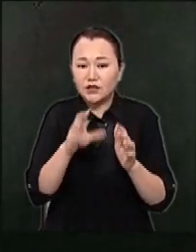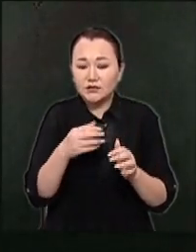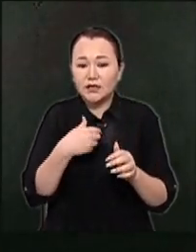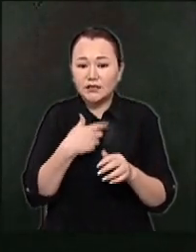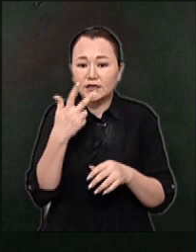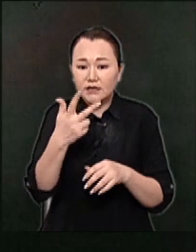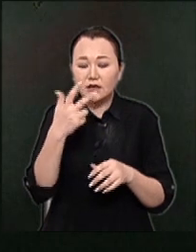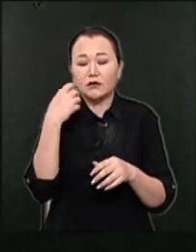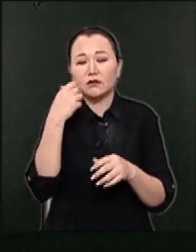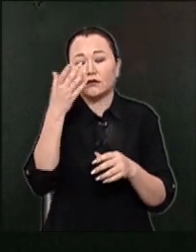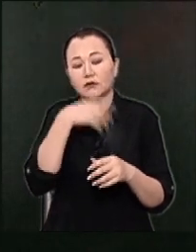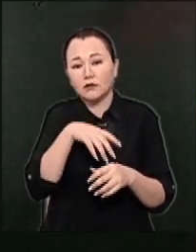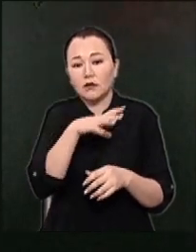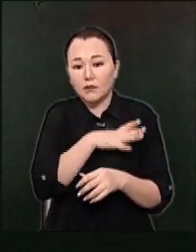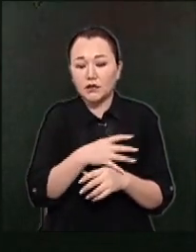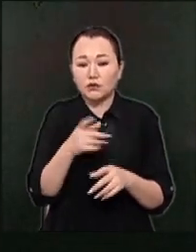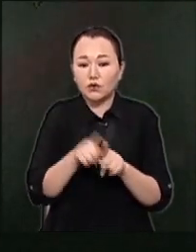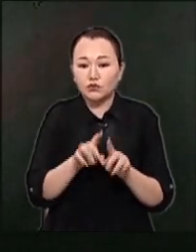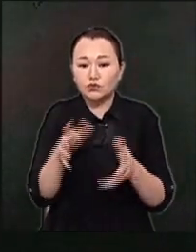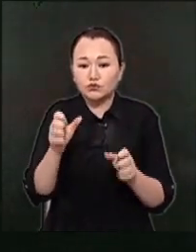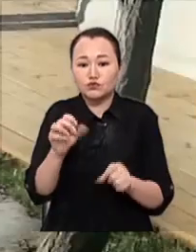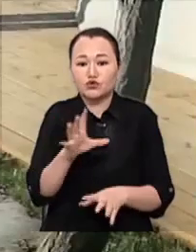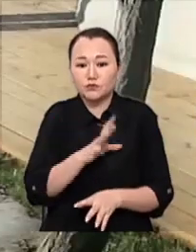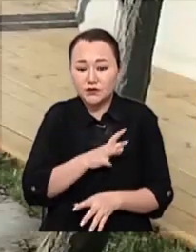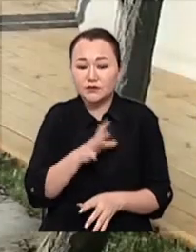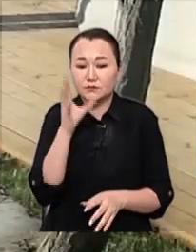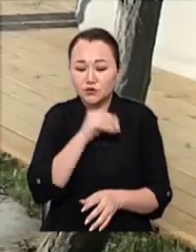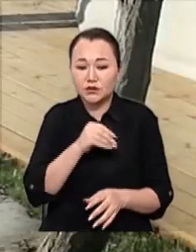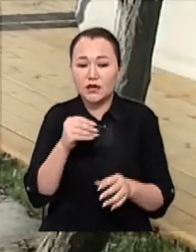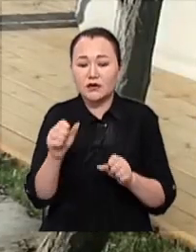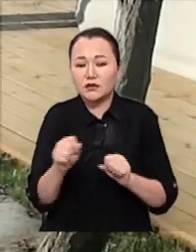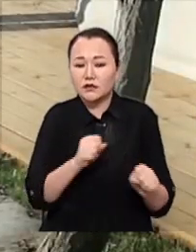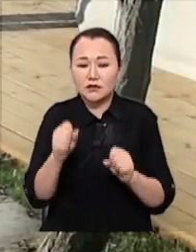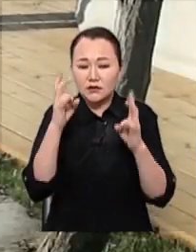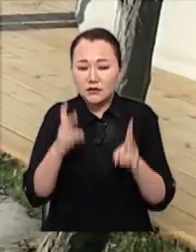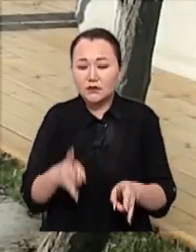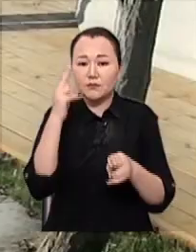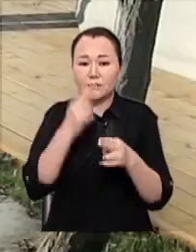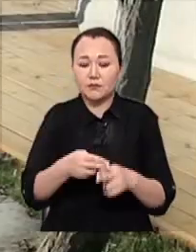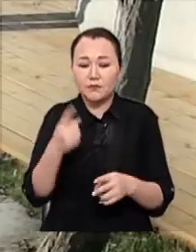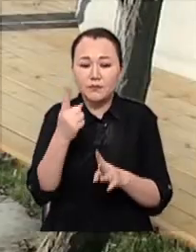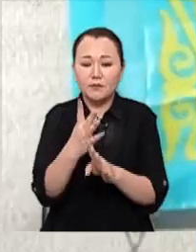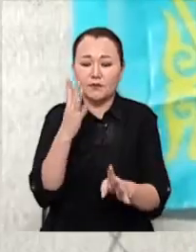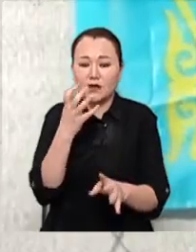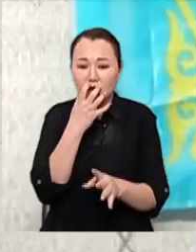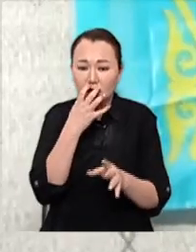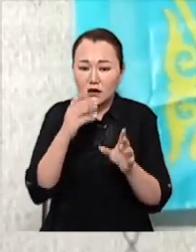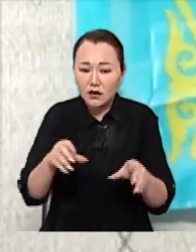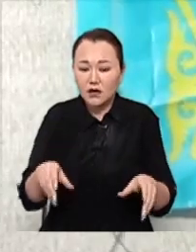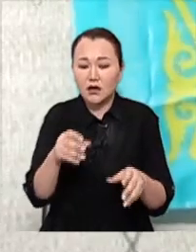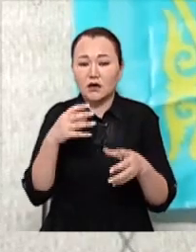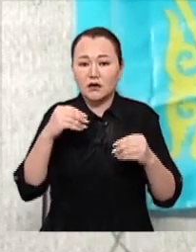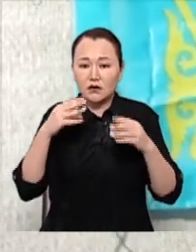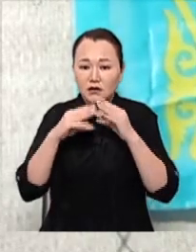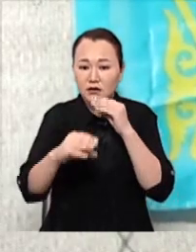рет есімнен танып талып қалдым. Мұндай жағдайлар болуы мүмкін ғой. Зілзаладан зардап шеккен ағайынға бірінші кезекте жылытқыштар мен көрпе